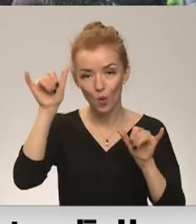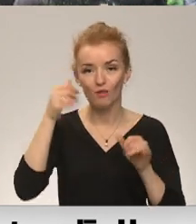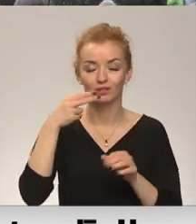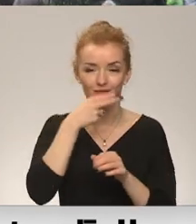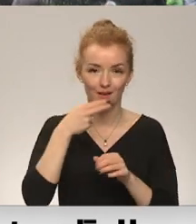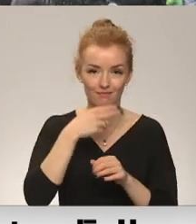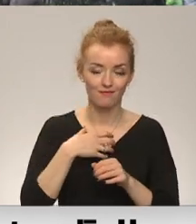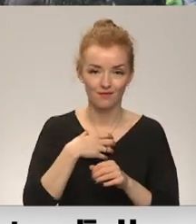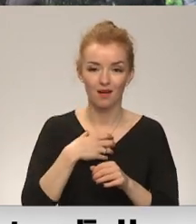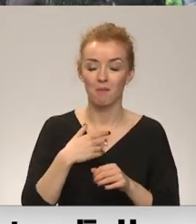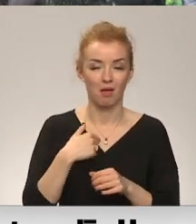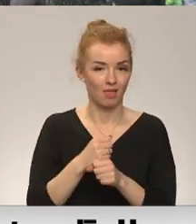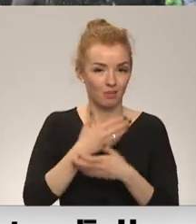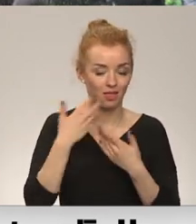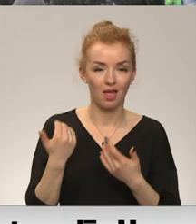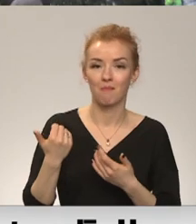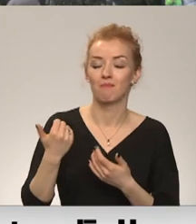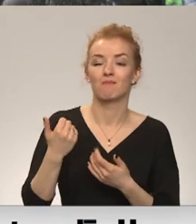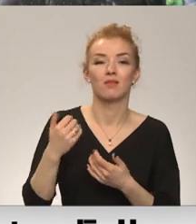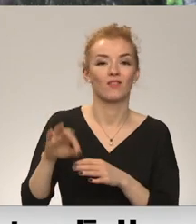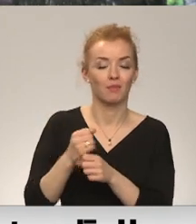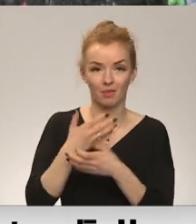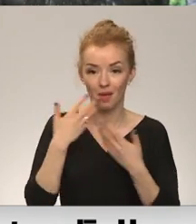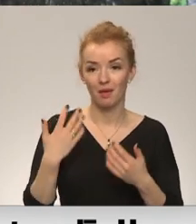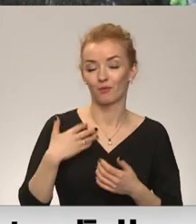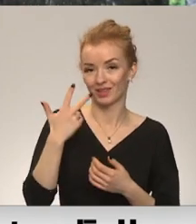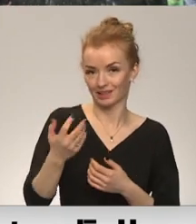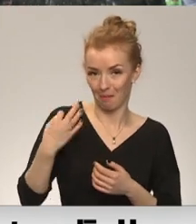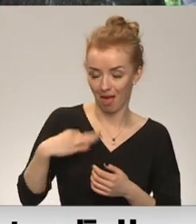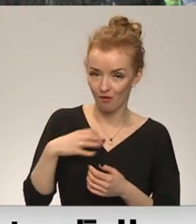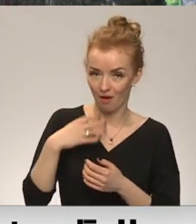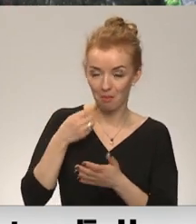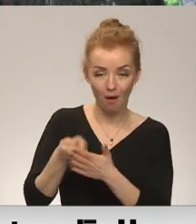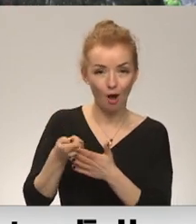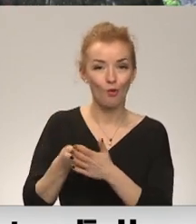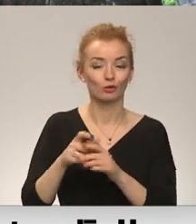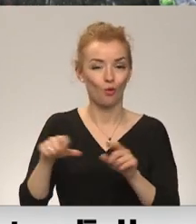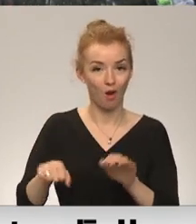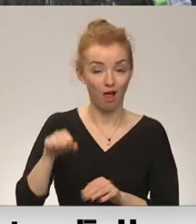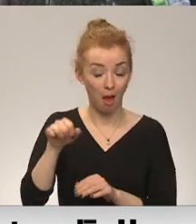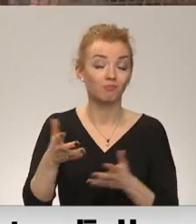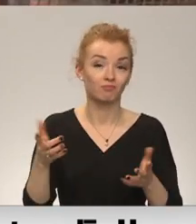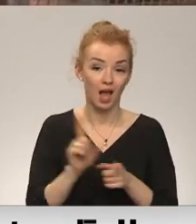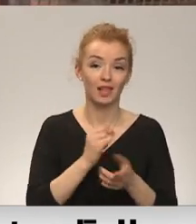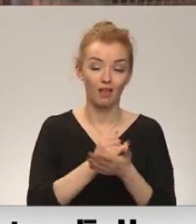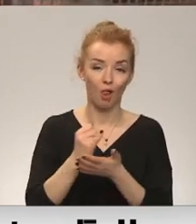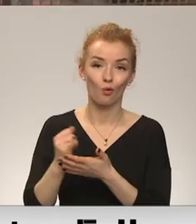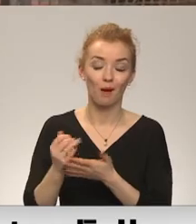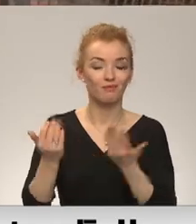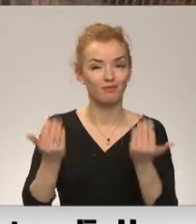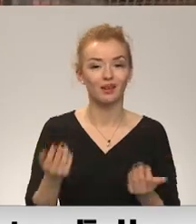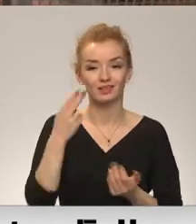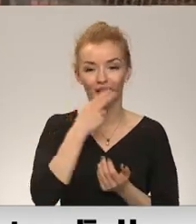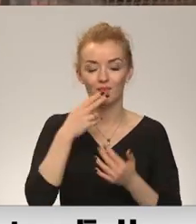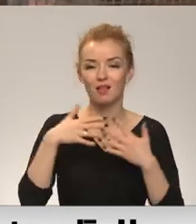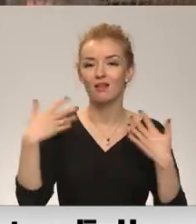ne mani vīram un meitas trīs jāskolo bija, un tā kā talkojām arī. Tagad saimniec